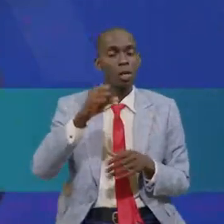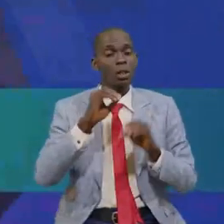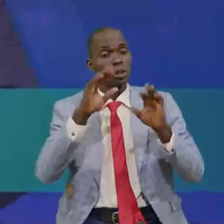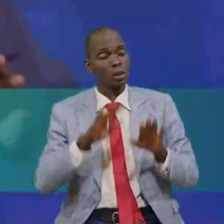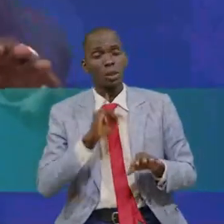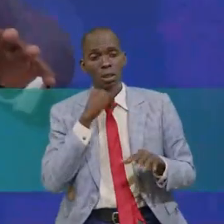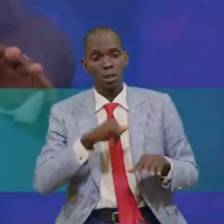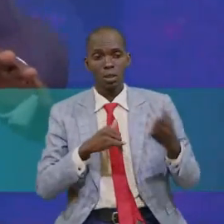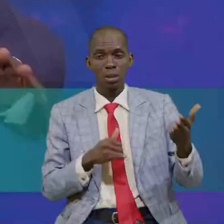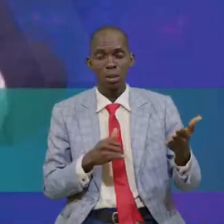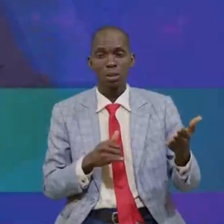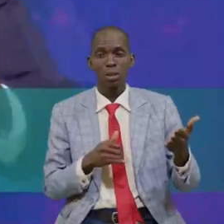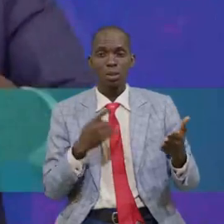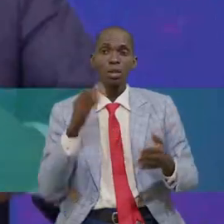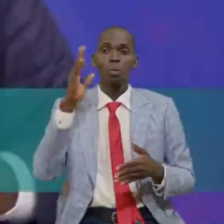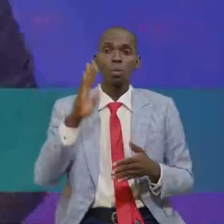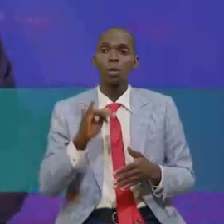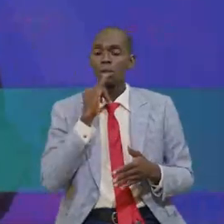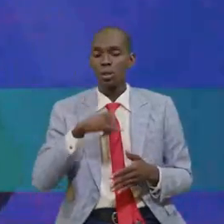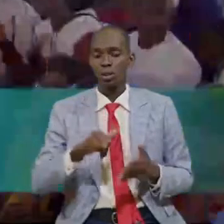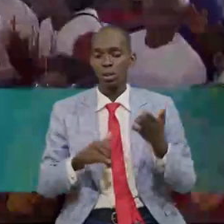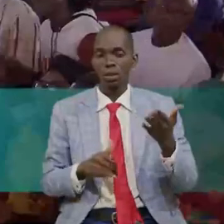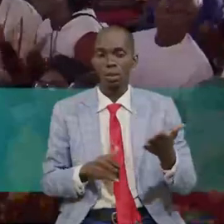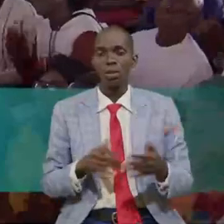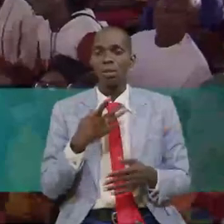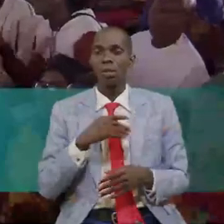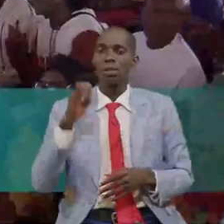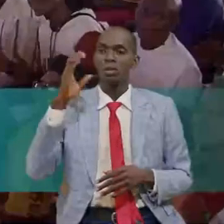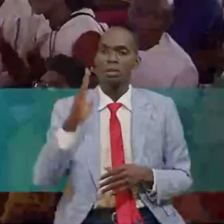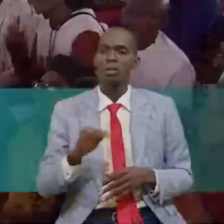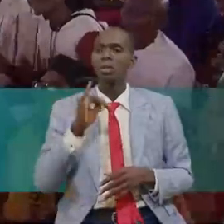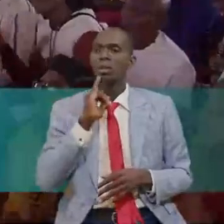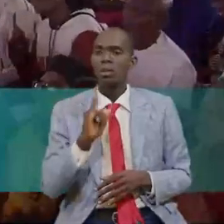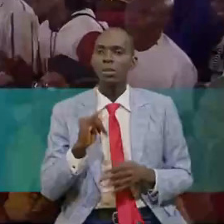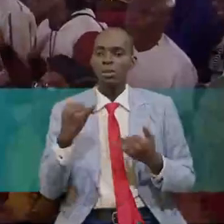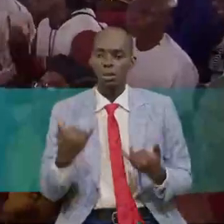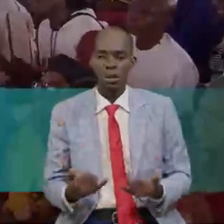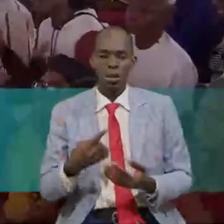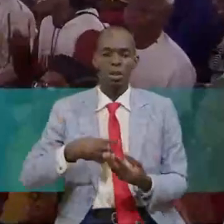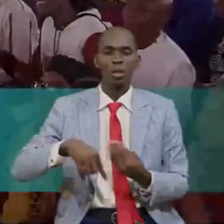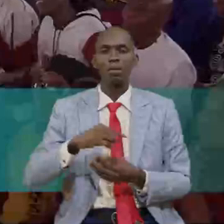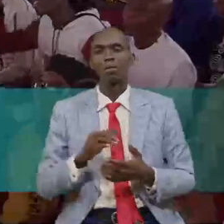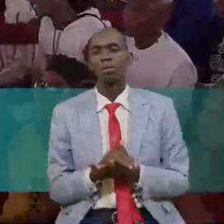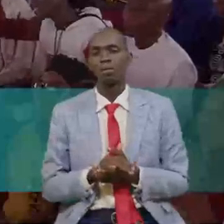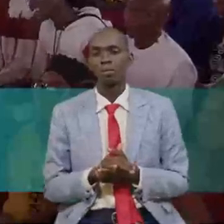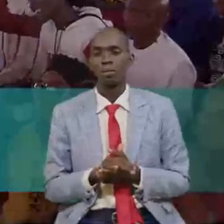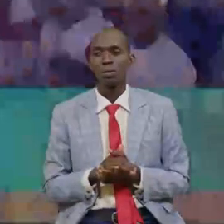toujours là, le pasteur est toujours là. Et l'évangéliste s'est ajouté.